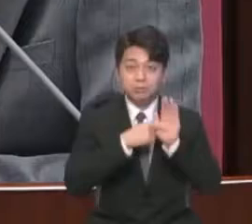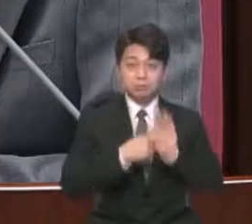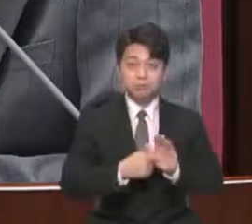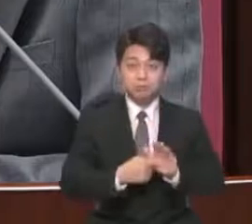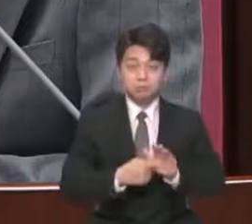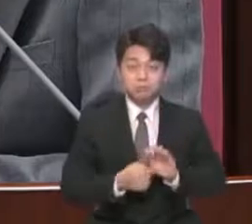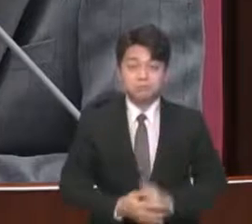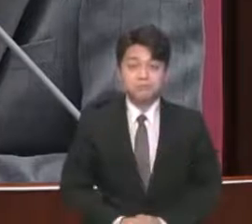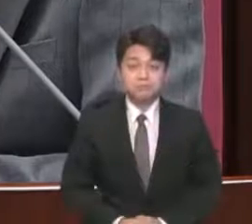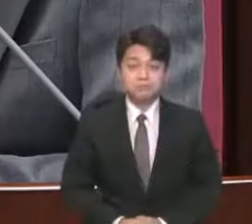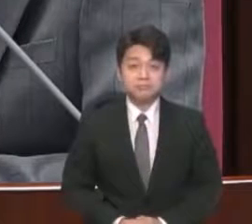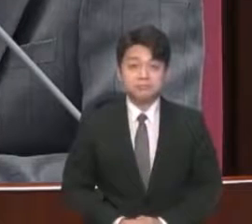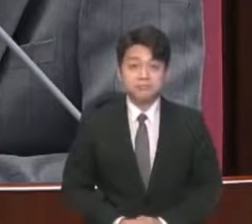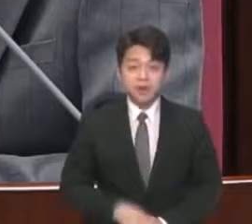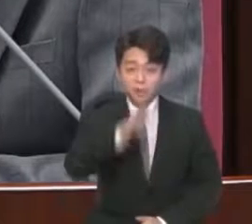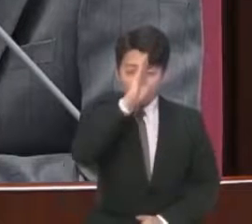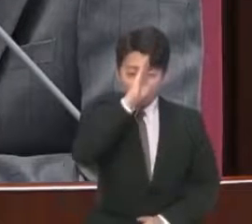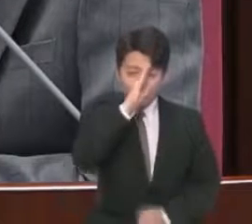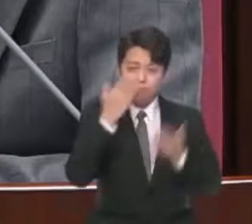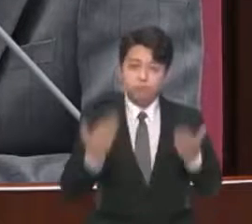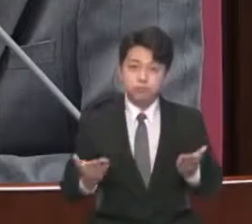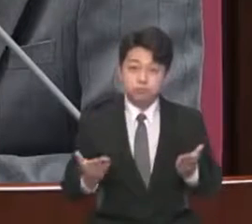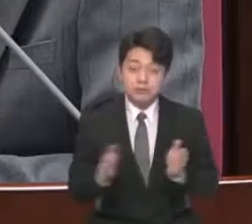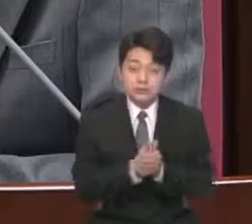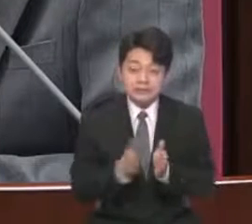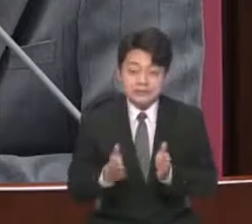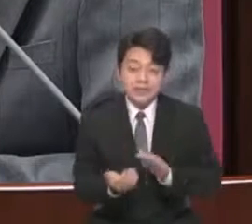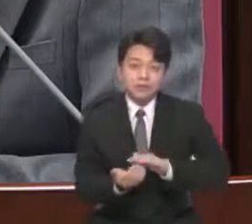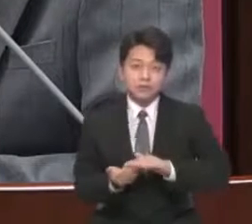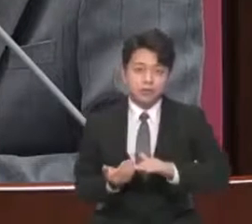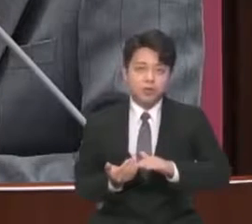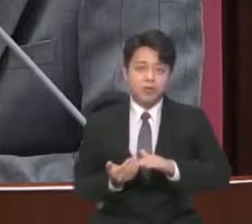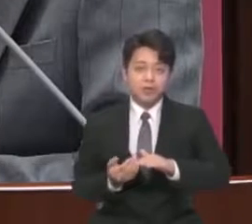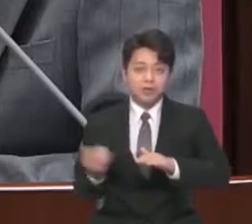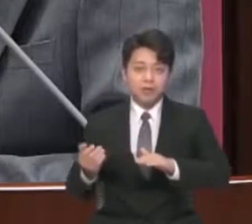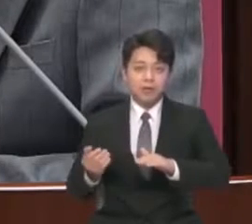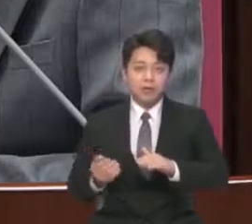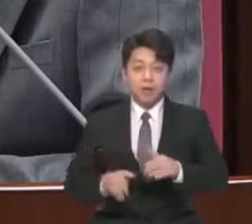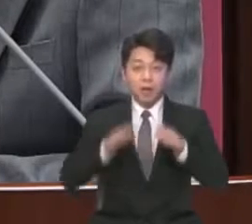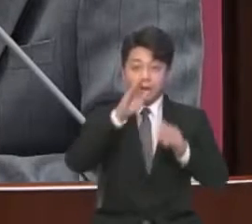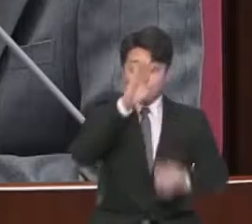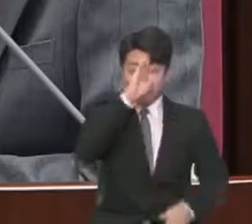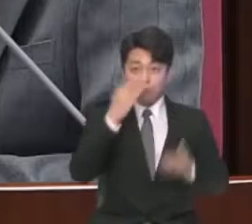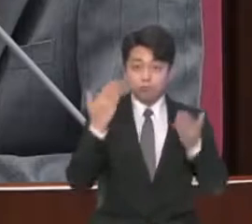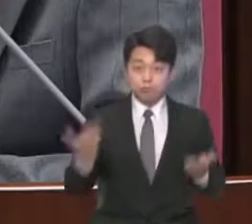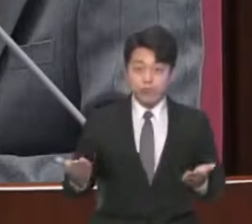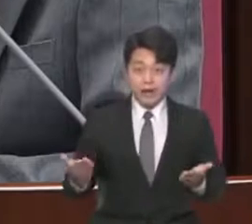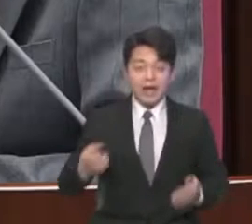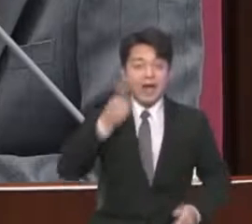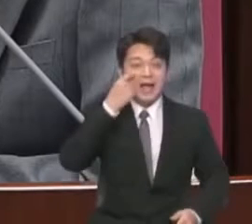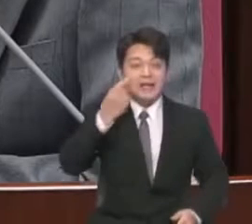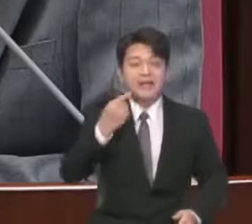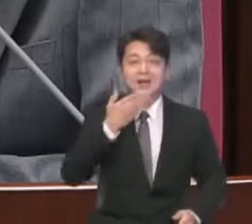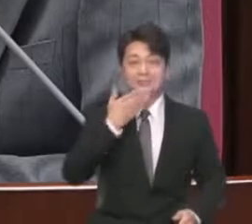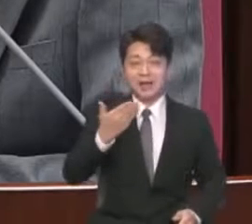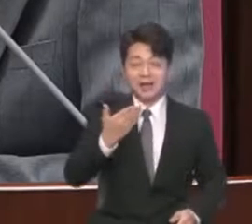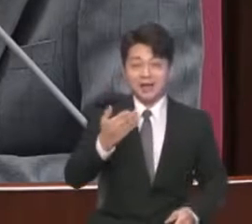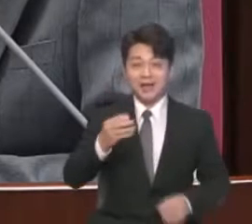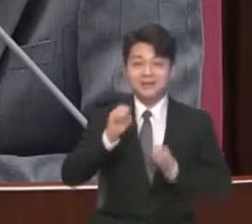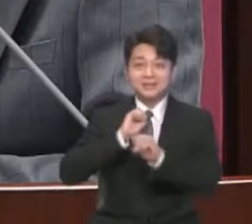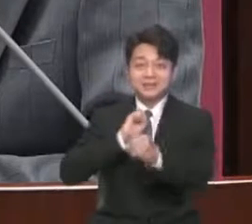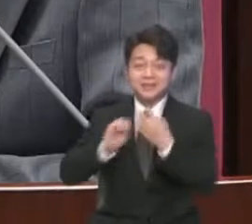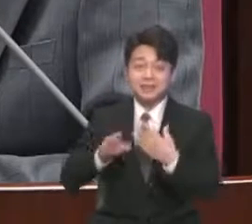병가 출발 전 병가는 한 달까지 가능하다는 것은 인지시켜 주었음에도 본인으로서